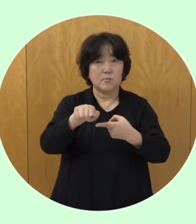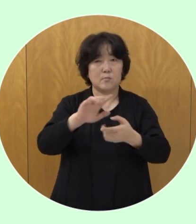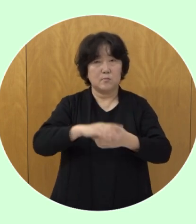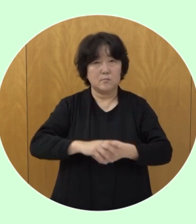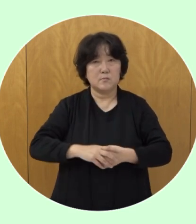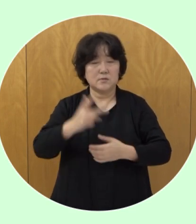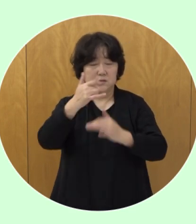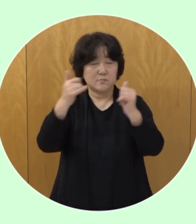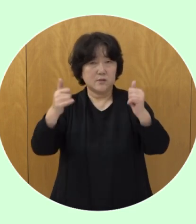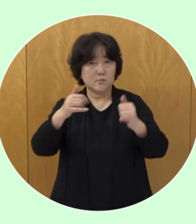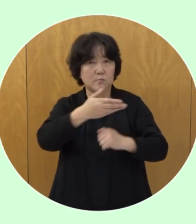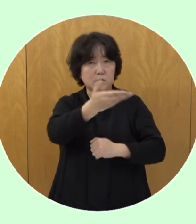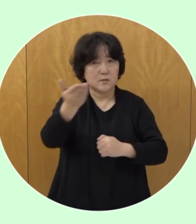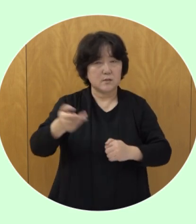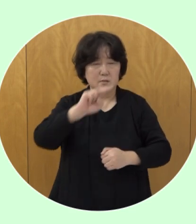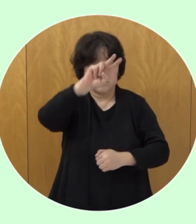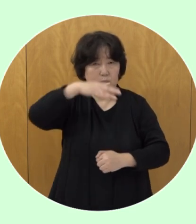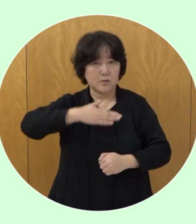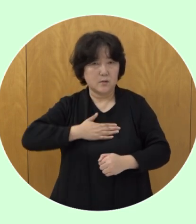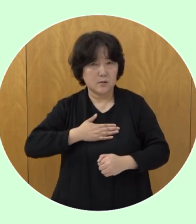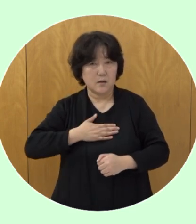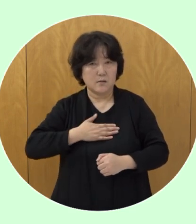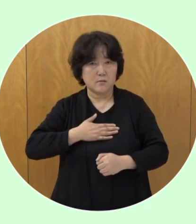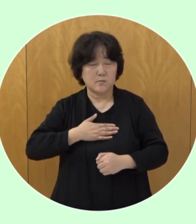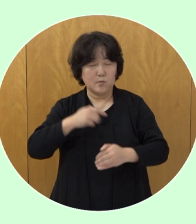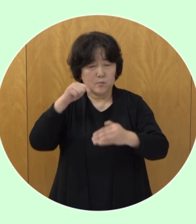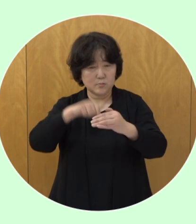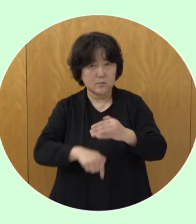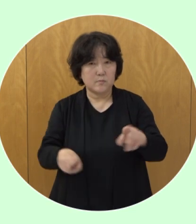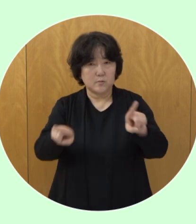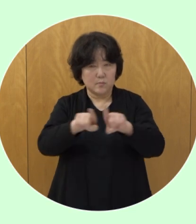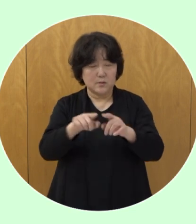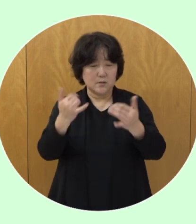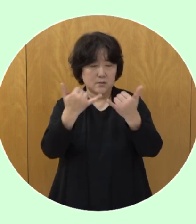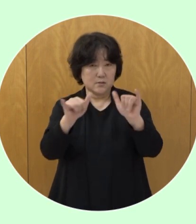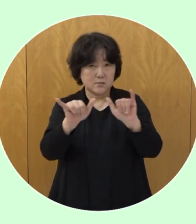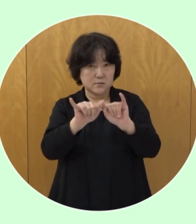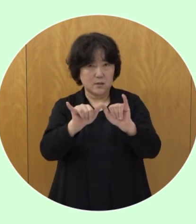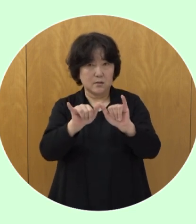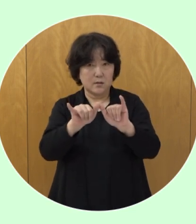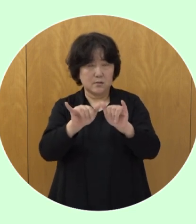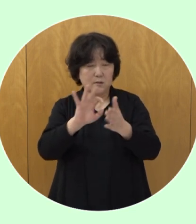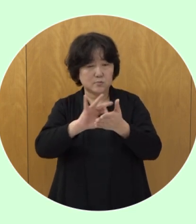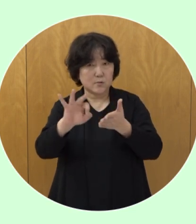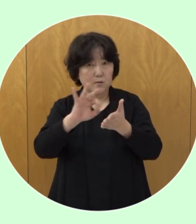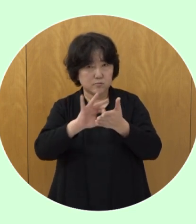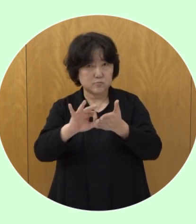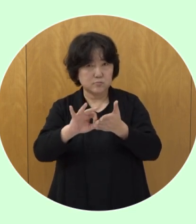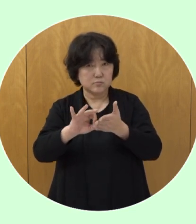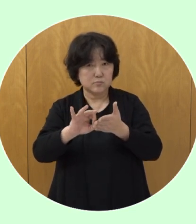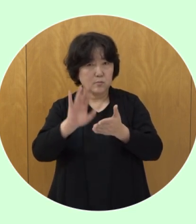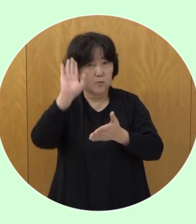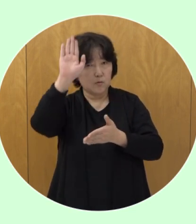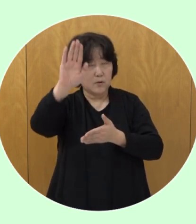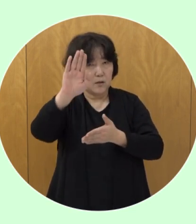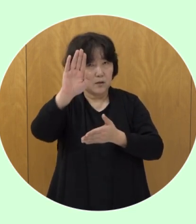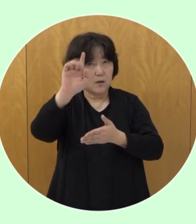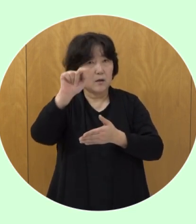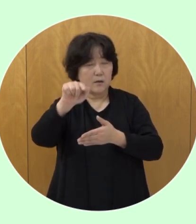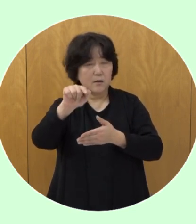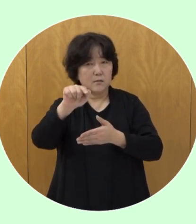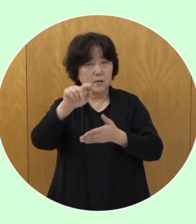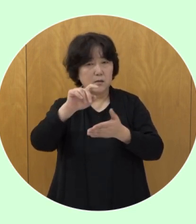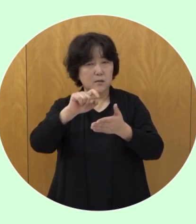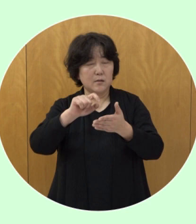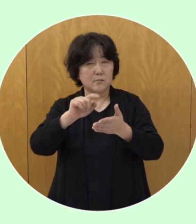市民の皆さんの理解を深めるとともに、社会需要性を高め、遠く内障害の社会実装の